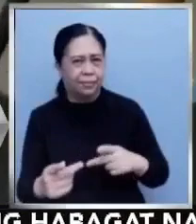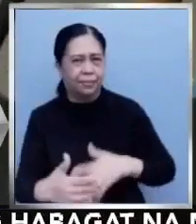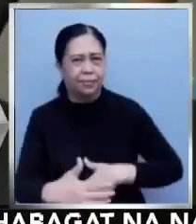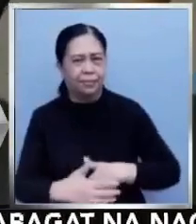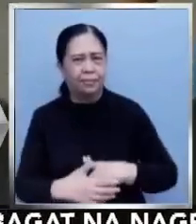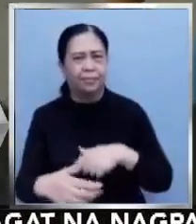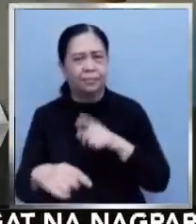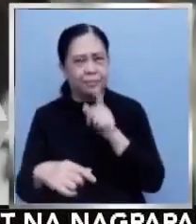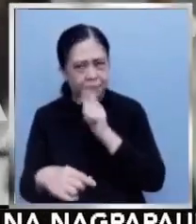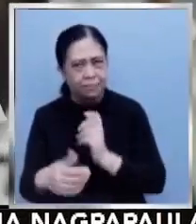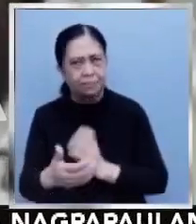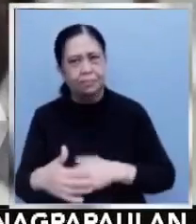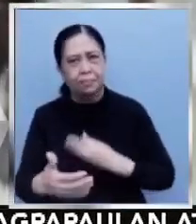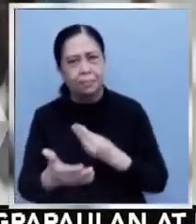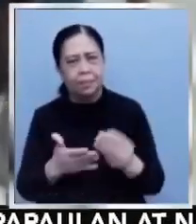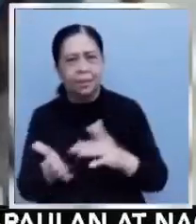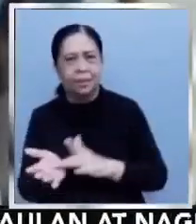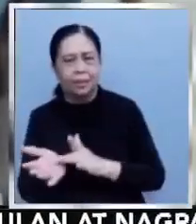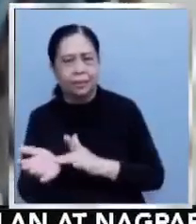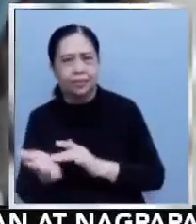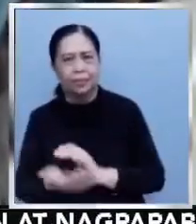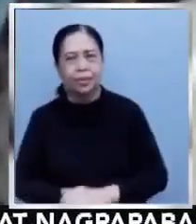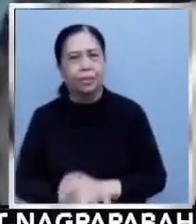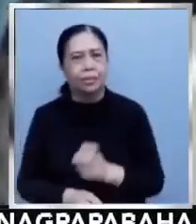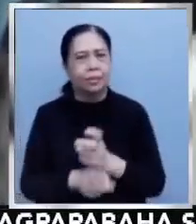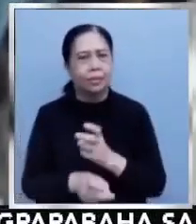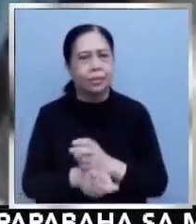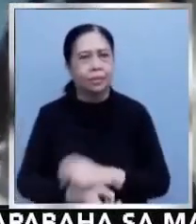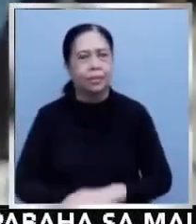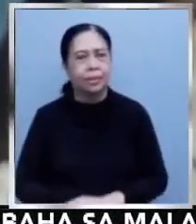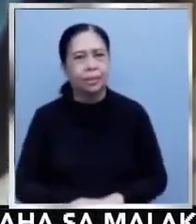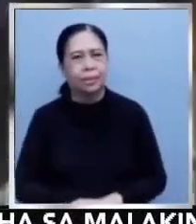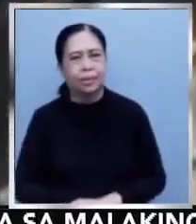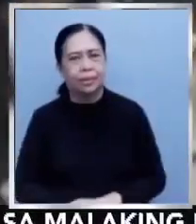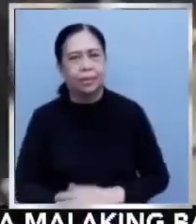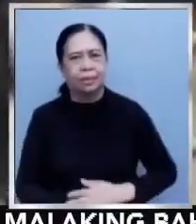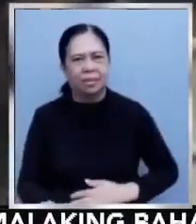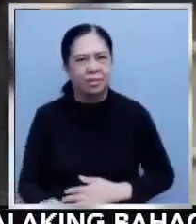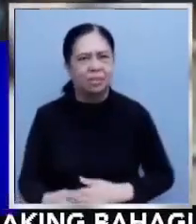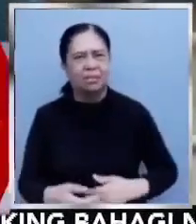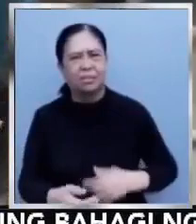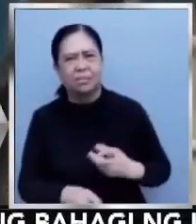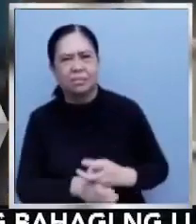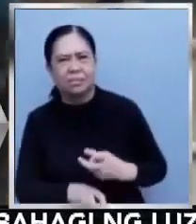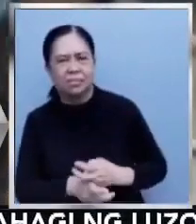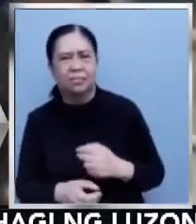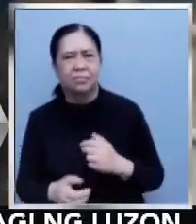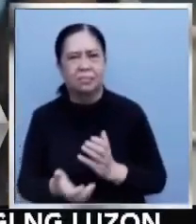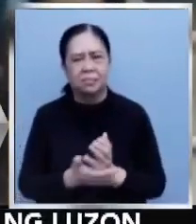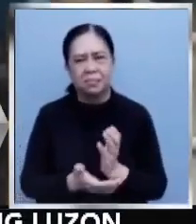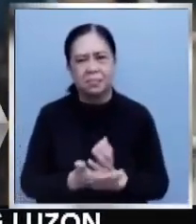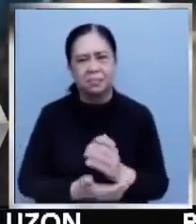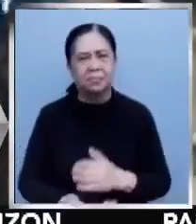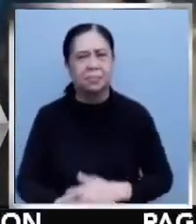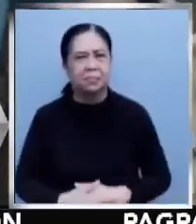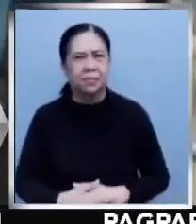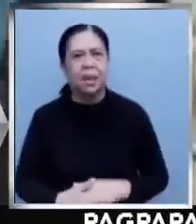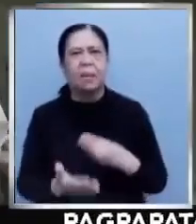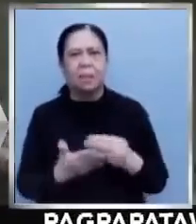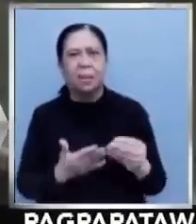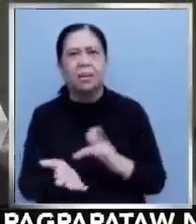para bumili ng gamot. Mahirap ah. Kaya nga ako mag-trek lang. Bibili lang gamot, masakit tiyan